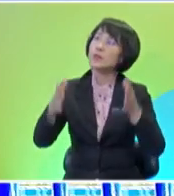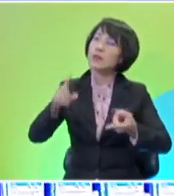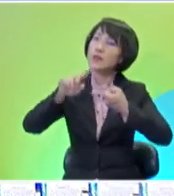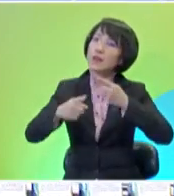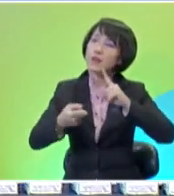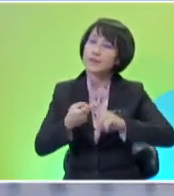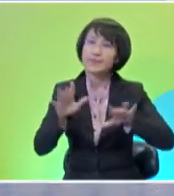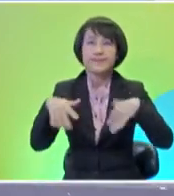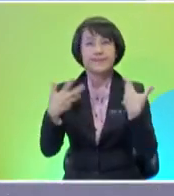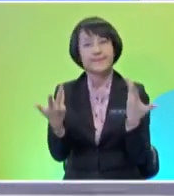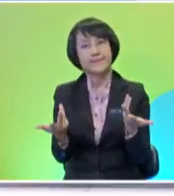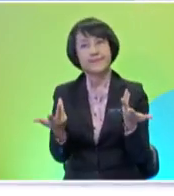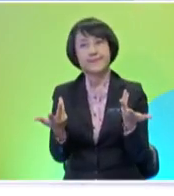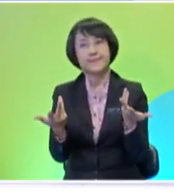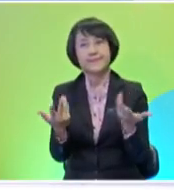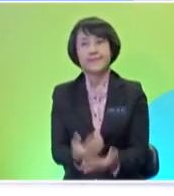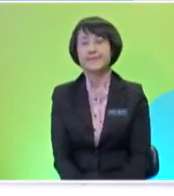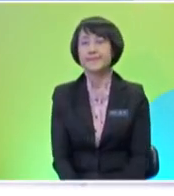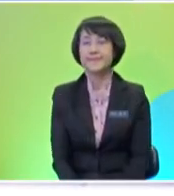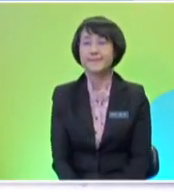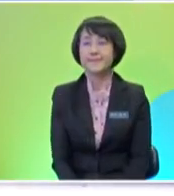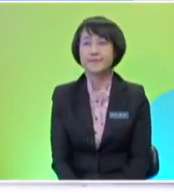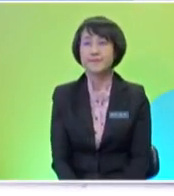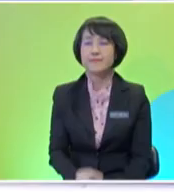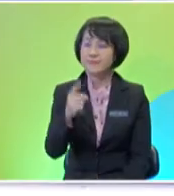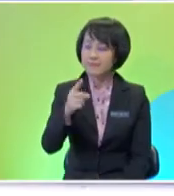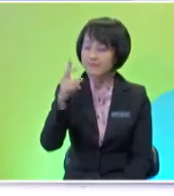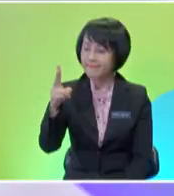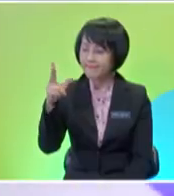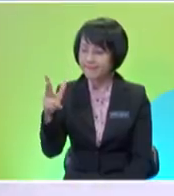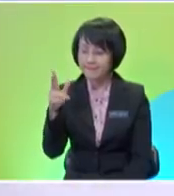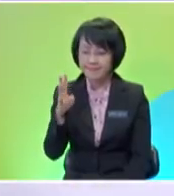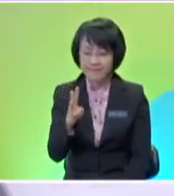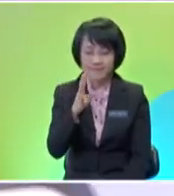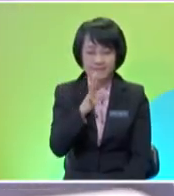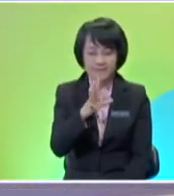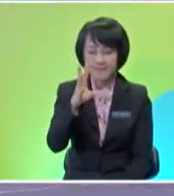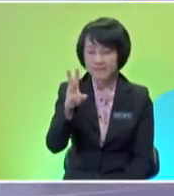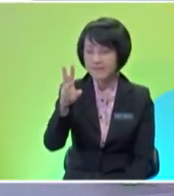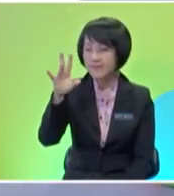macam mana nih satu dua tiga empat lima enam tujuh